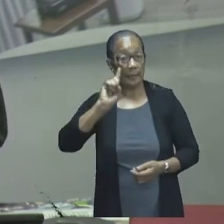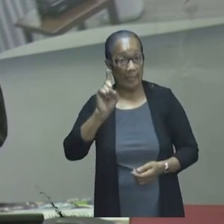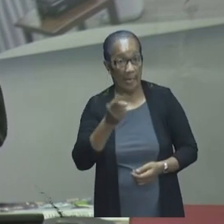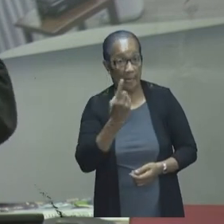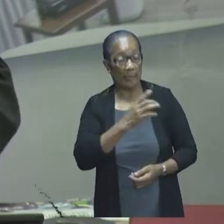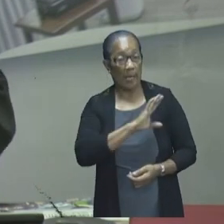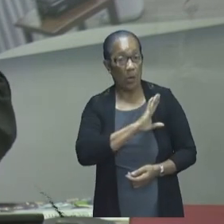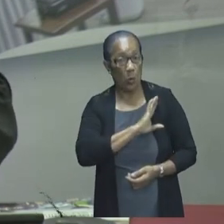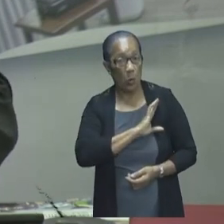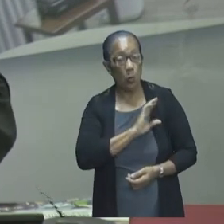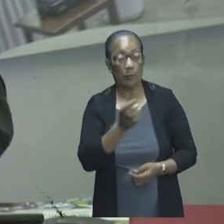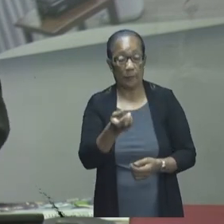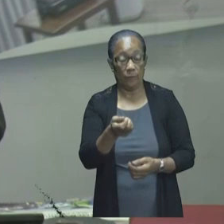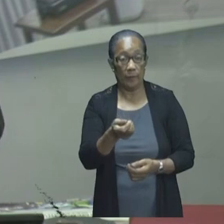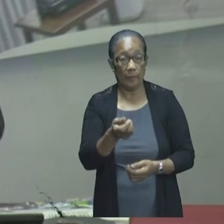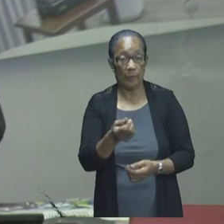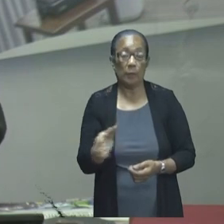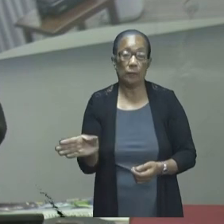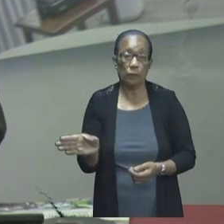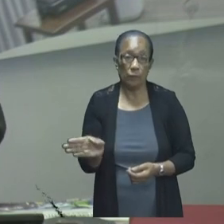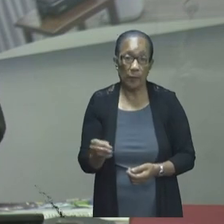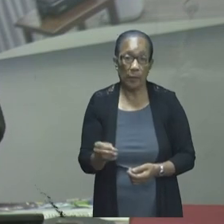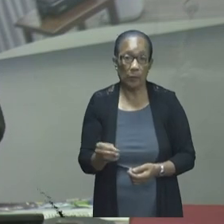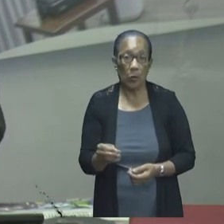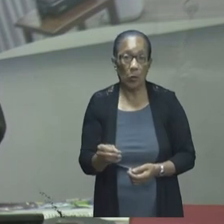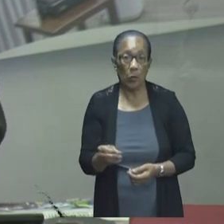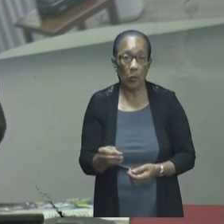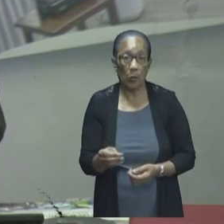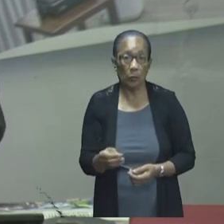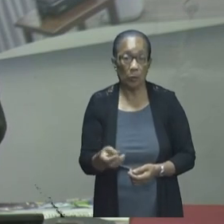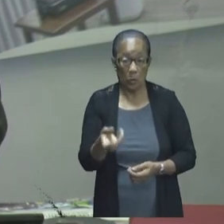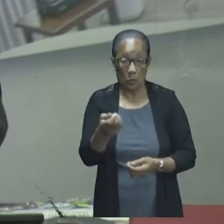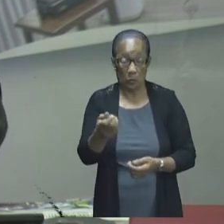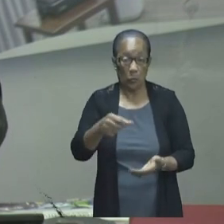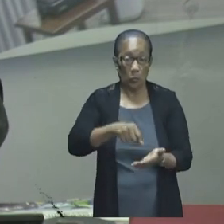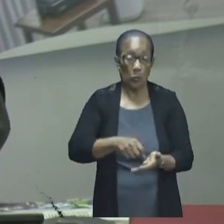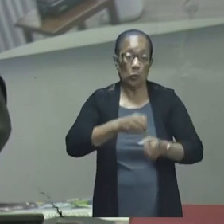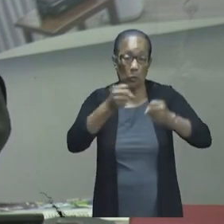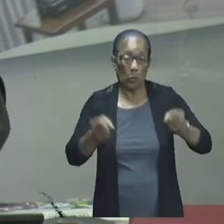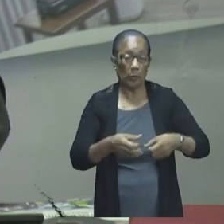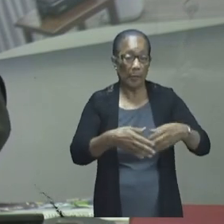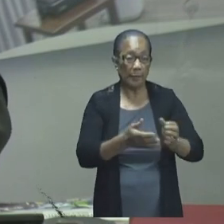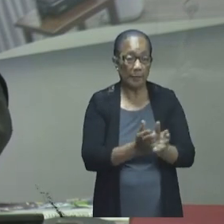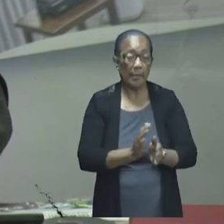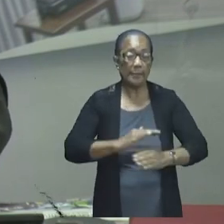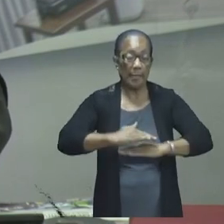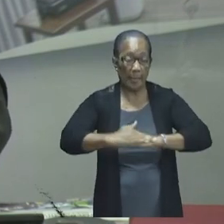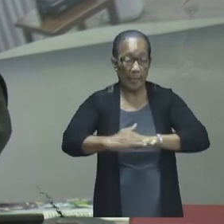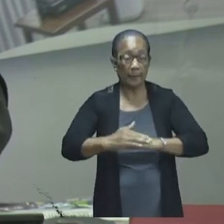de financiering van een donor en donororganisaties en donorlanden